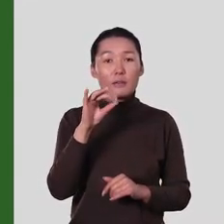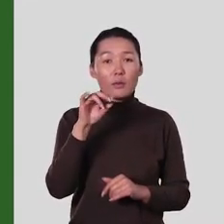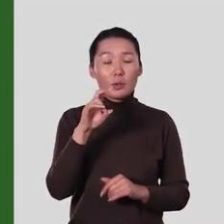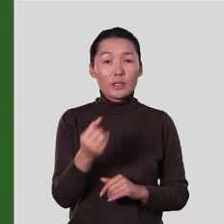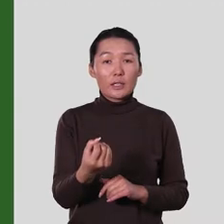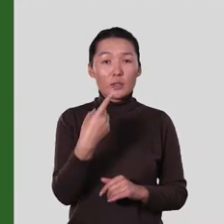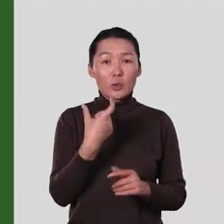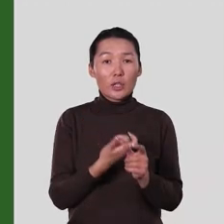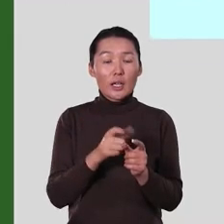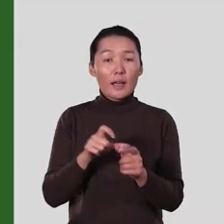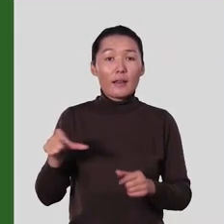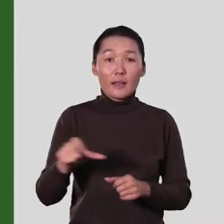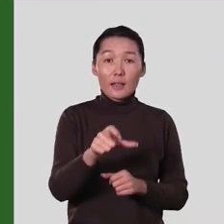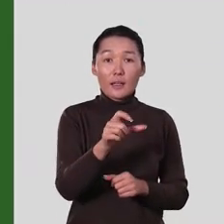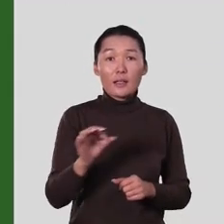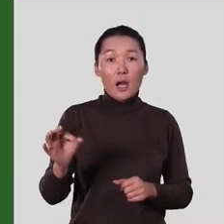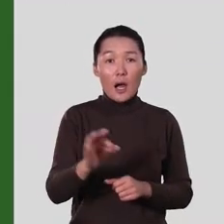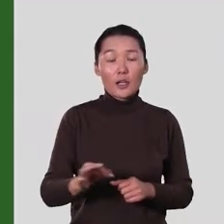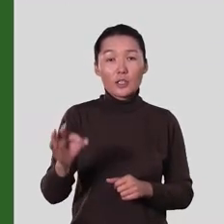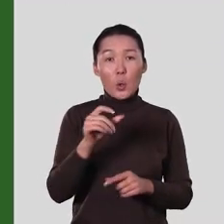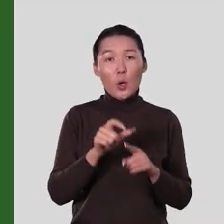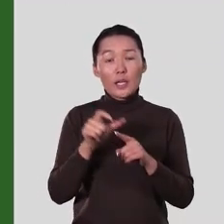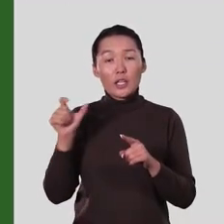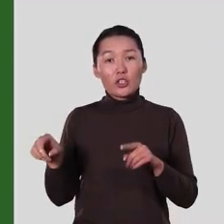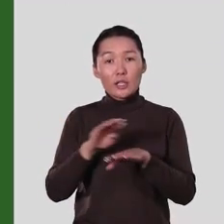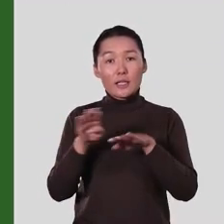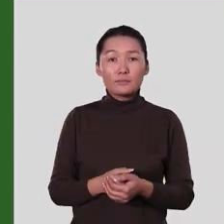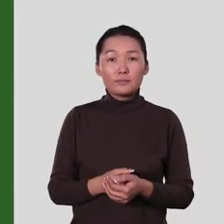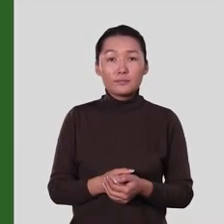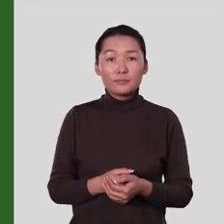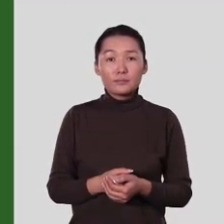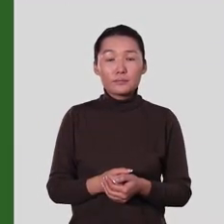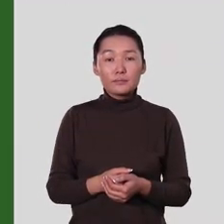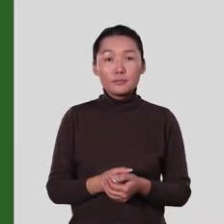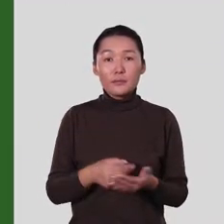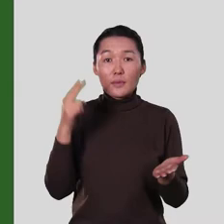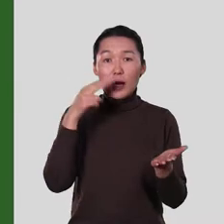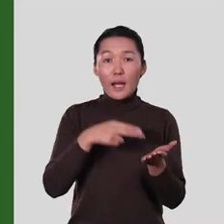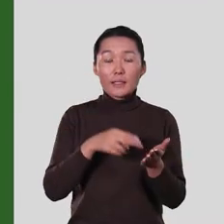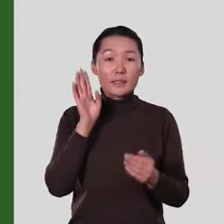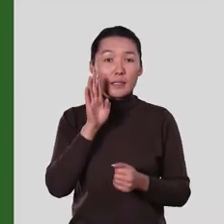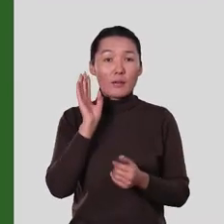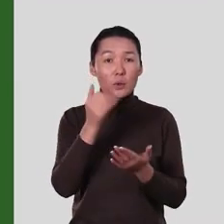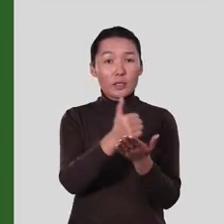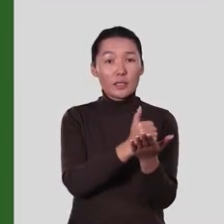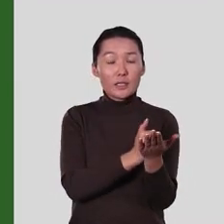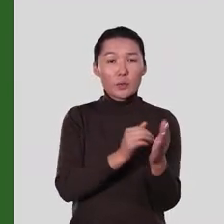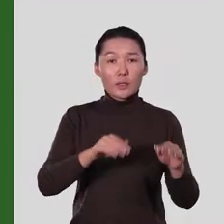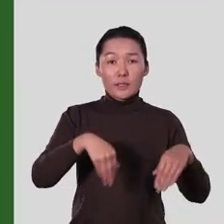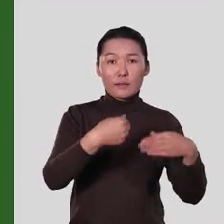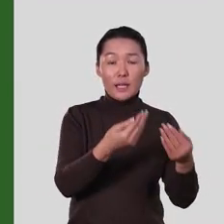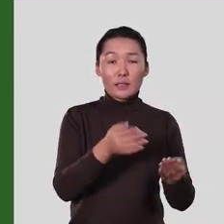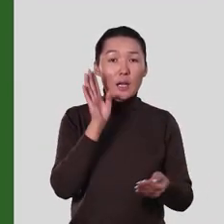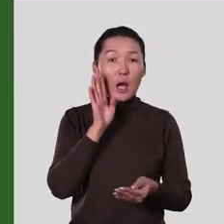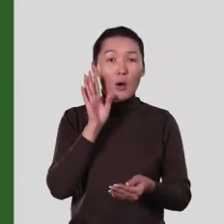Это реки, озера и часть подземных вод. Оценка водных ресурсов дана в